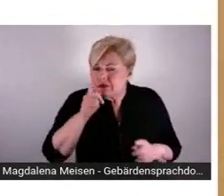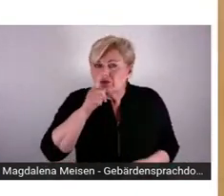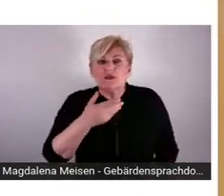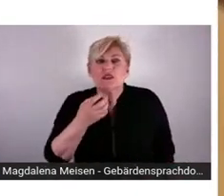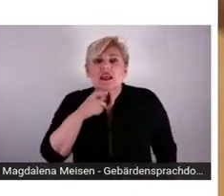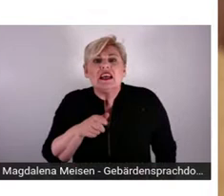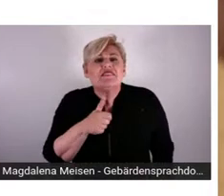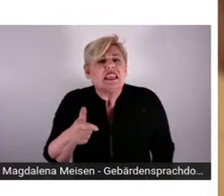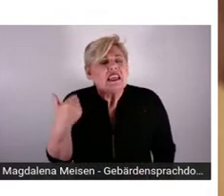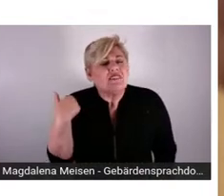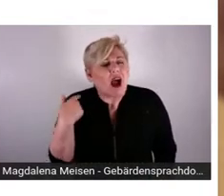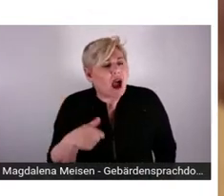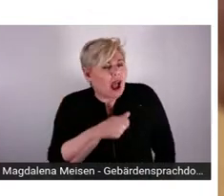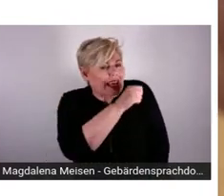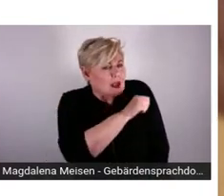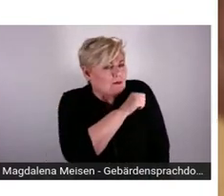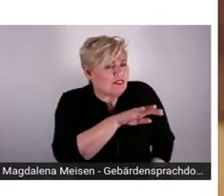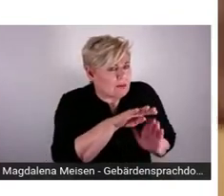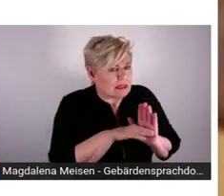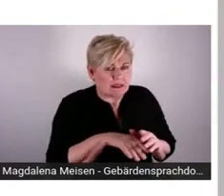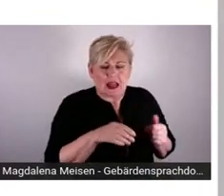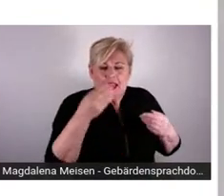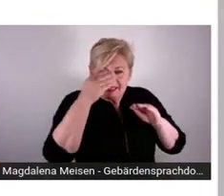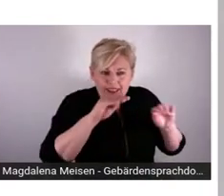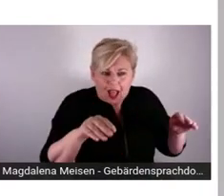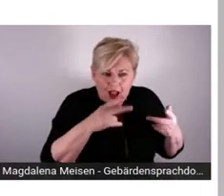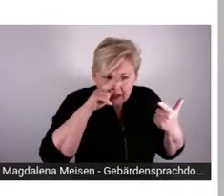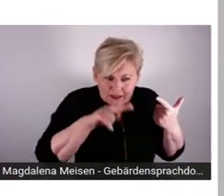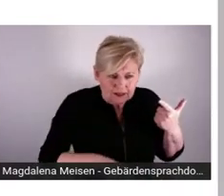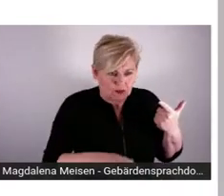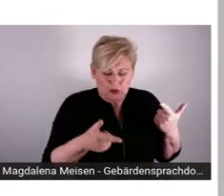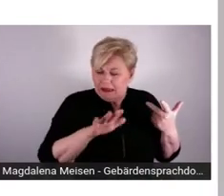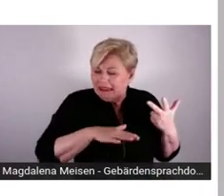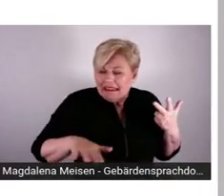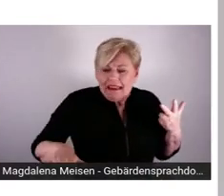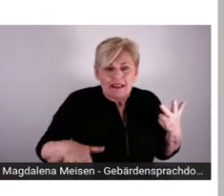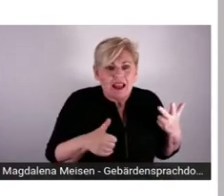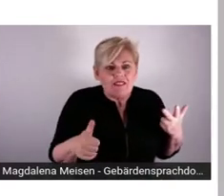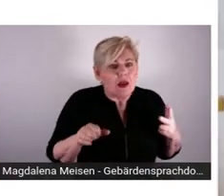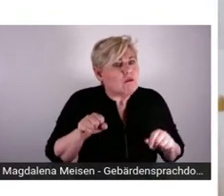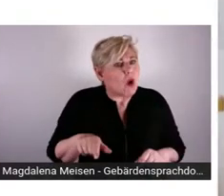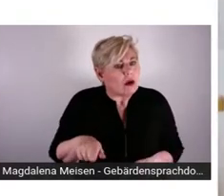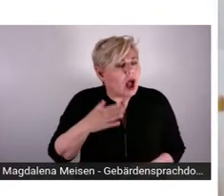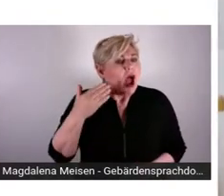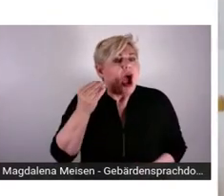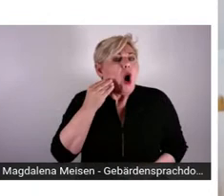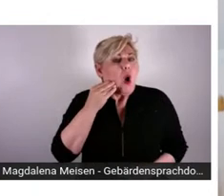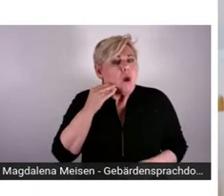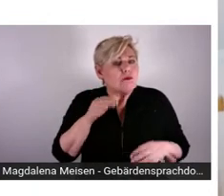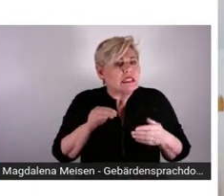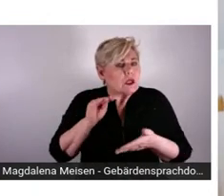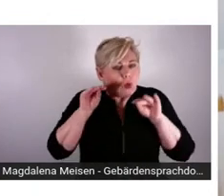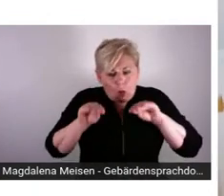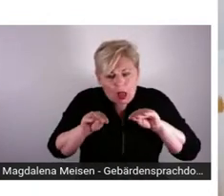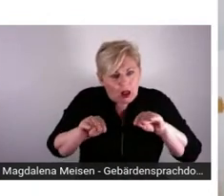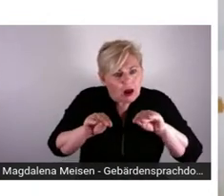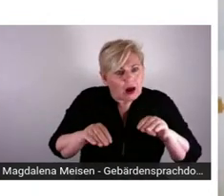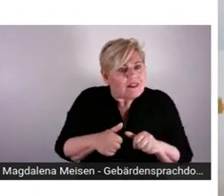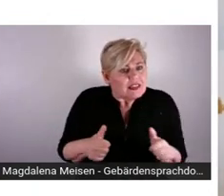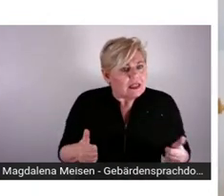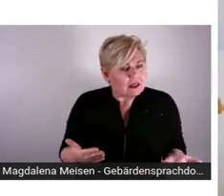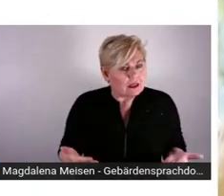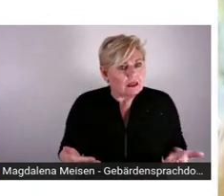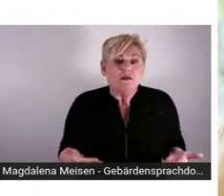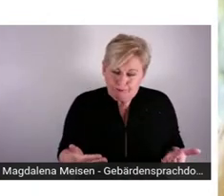Impftermin gemacht haben, wie Sie Nachrichten lesen, wie aber auch Ihre Kinder überhaupt die Möglichkeit hatten, am Homeschooling teilzunehmen, dann wird deutlich,